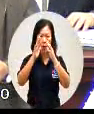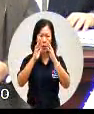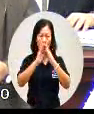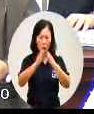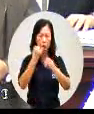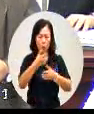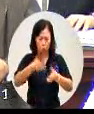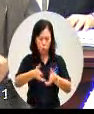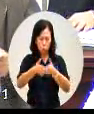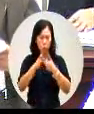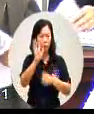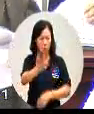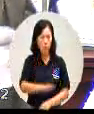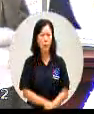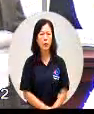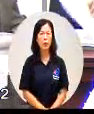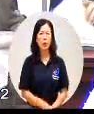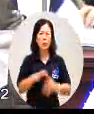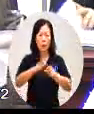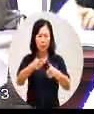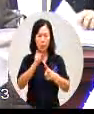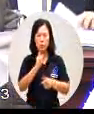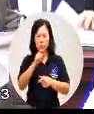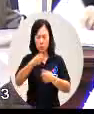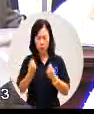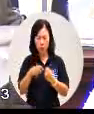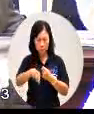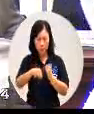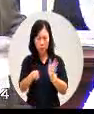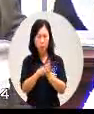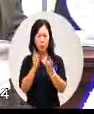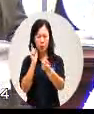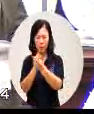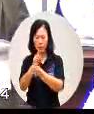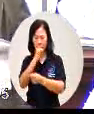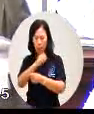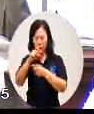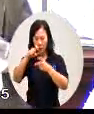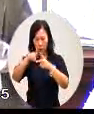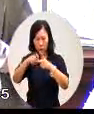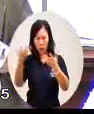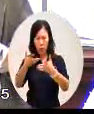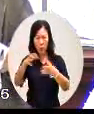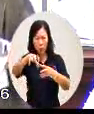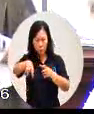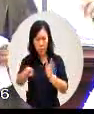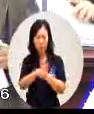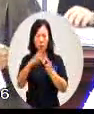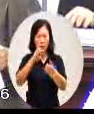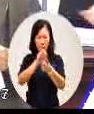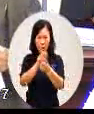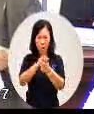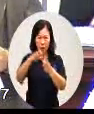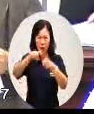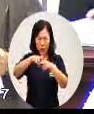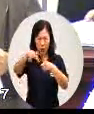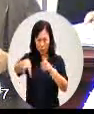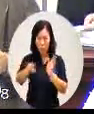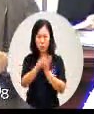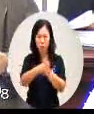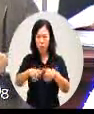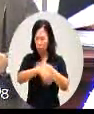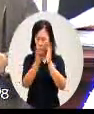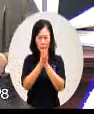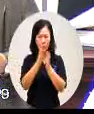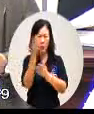的重要，我们不会，我们在这个部分会要求公务单位我们的养工处对整体美化